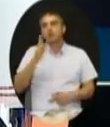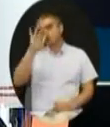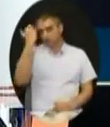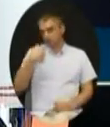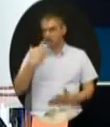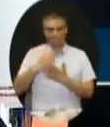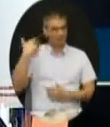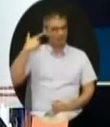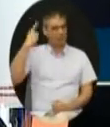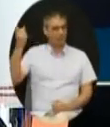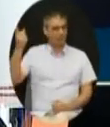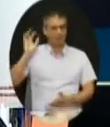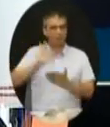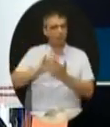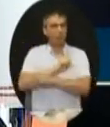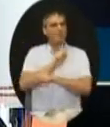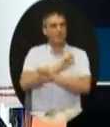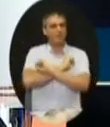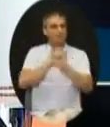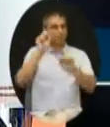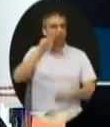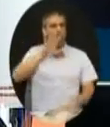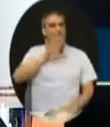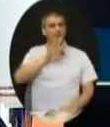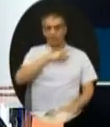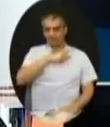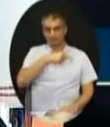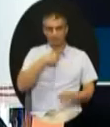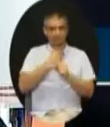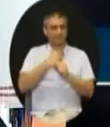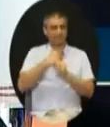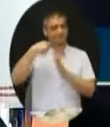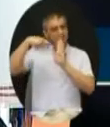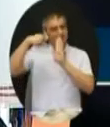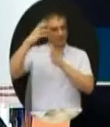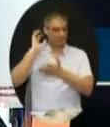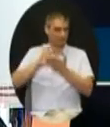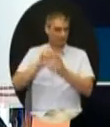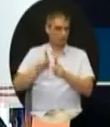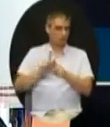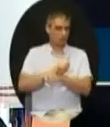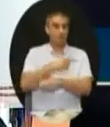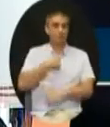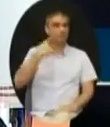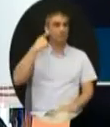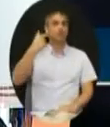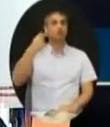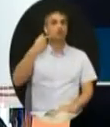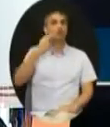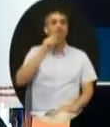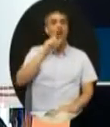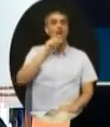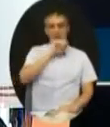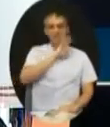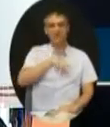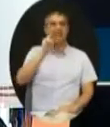הייתי בלונדון בימים של הפיגועים המחרידים ב-2005, עשיתי סרט דוקומנטרי אז. ואני שמעתי את ג'ורג' גלווה מתבטא, ואני שמעתי